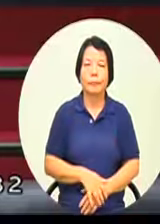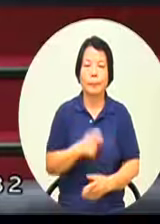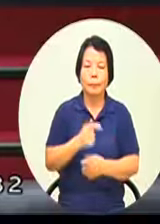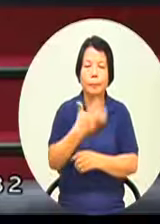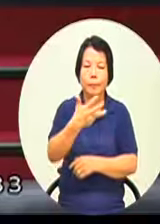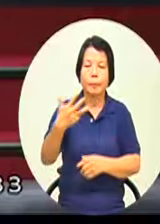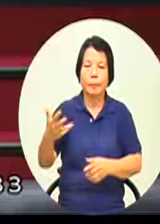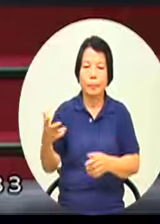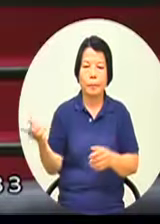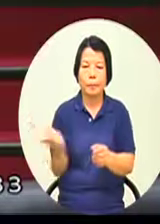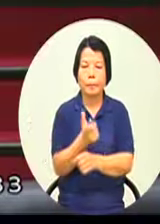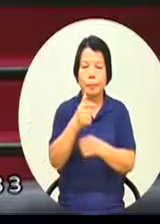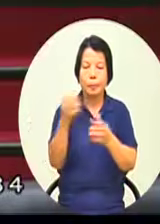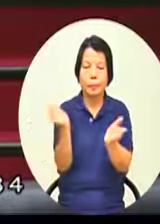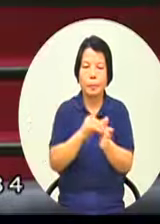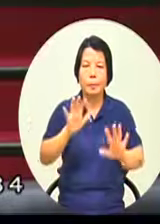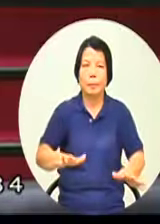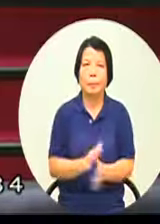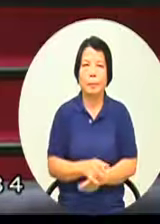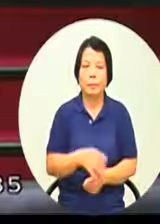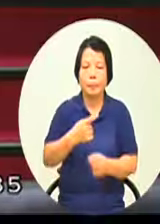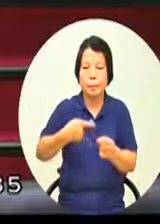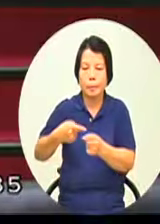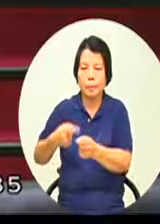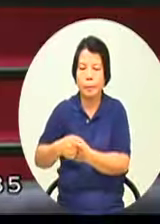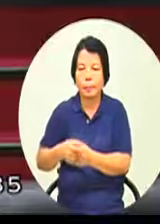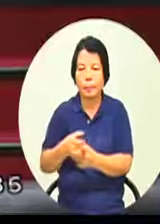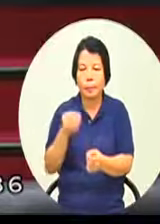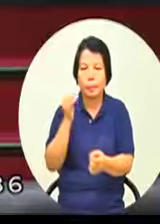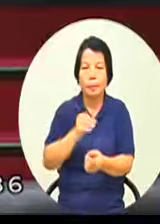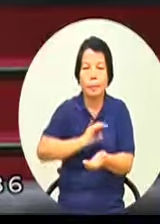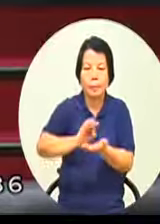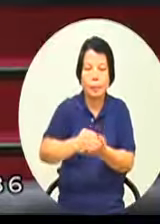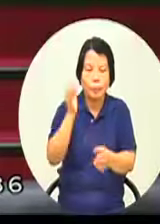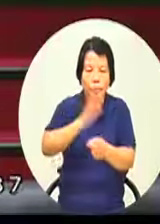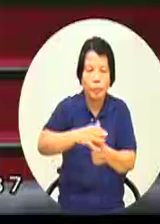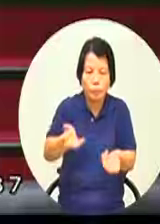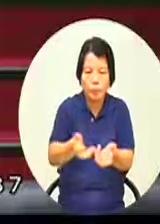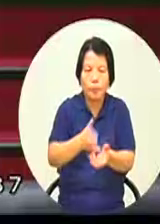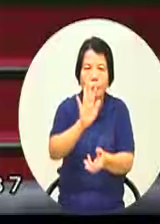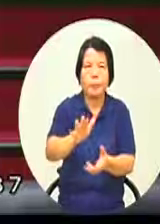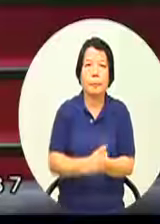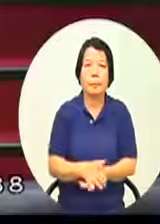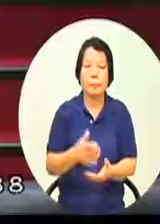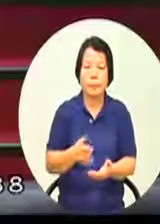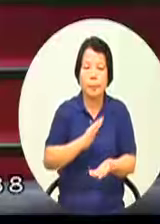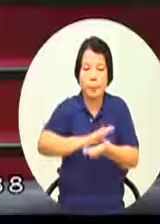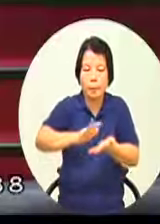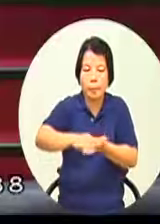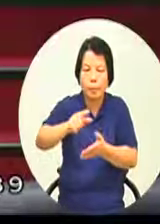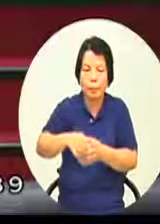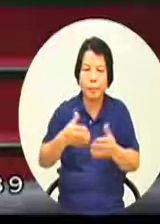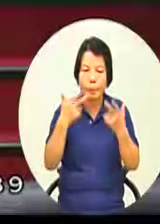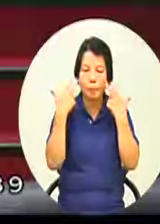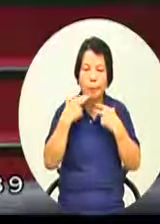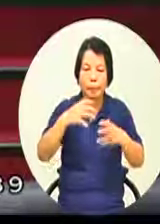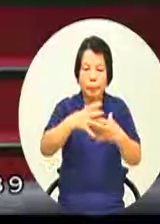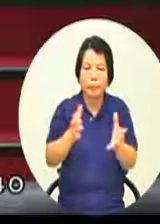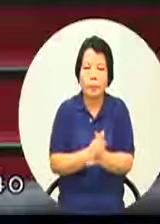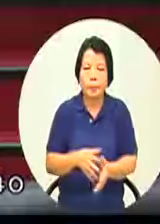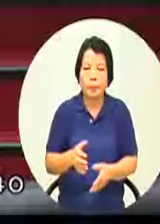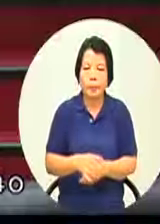八水灾一直到现在，逐年编列也不少的经费来整治，甚至于清疏我们部落比较危急